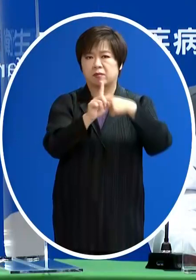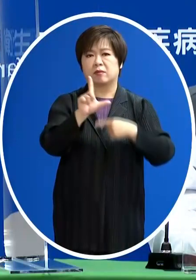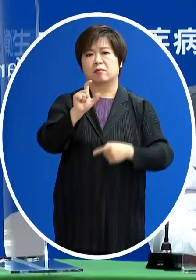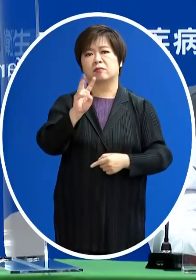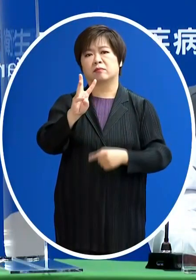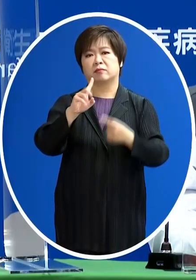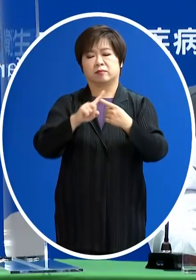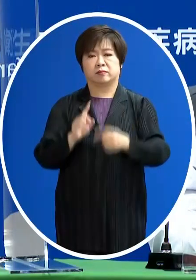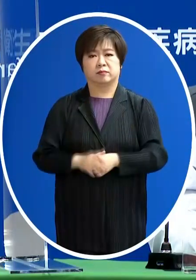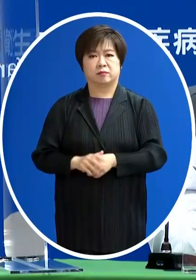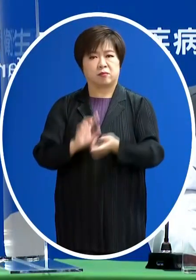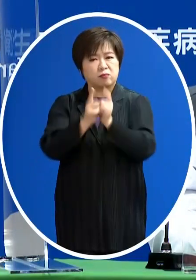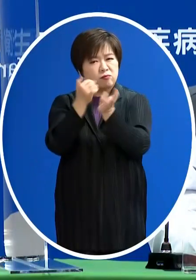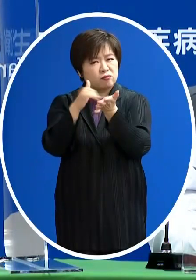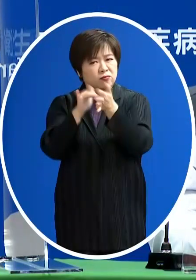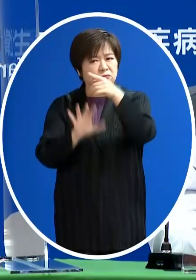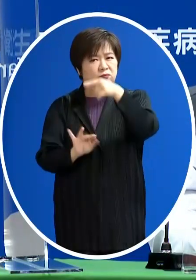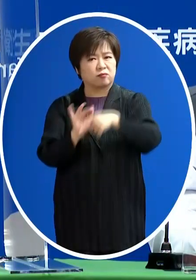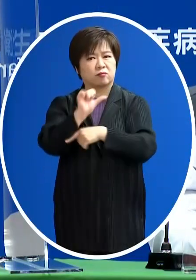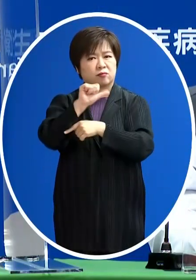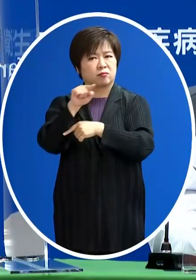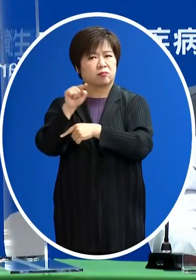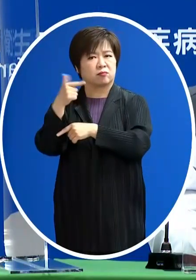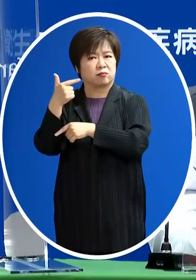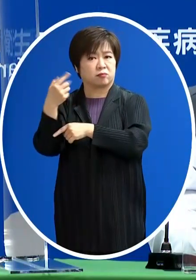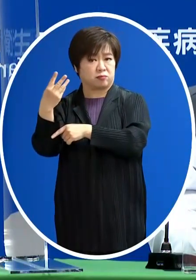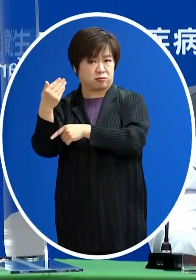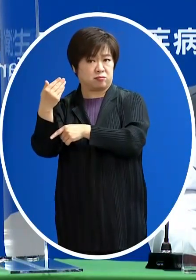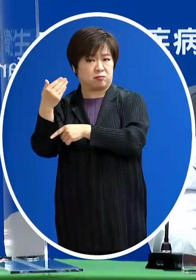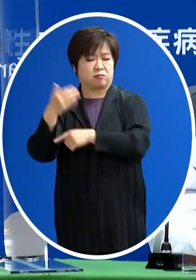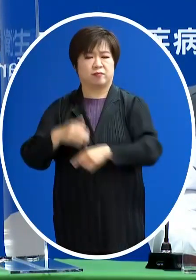63名，那阳性率是5.69%。